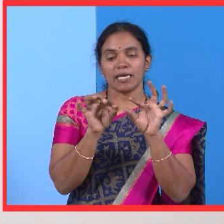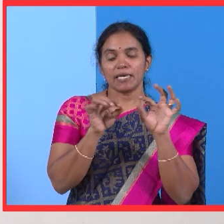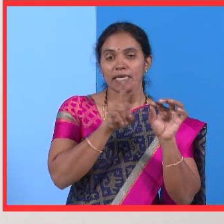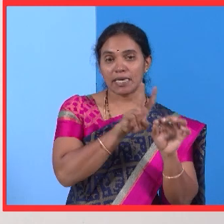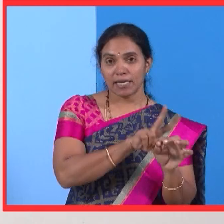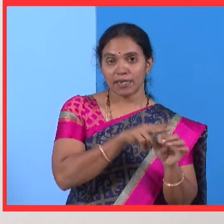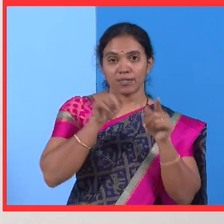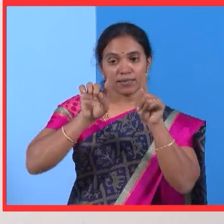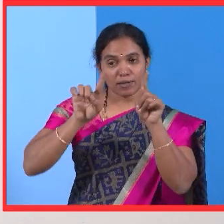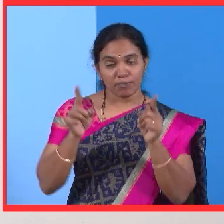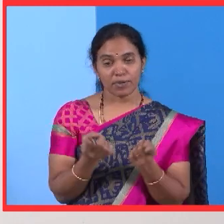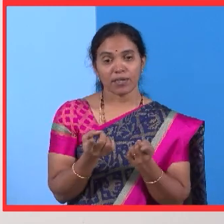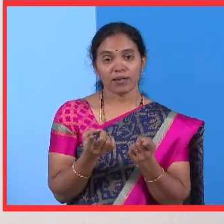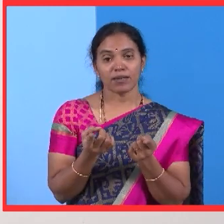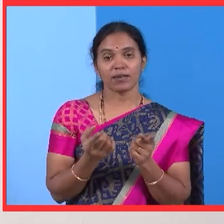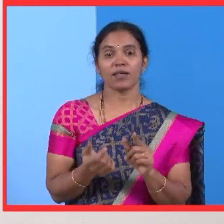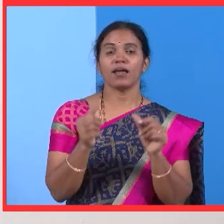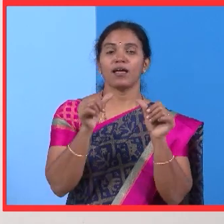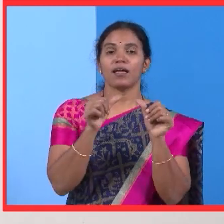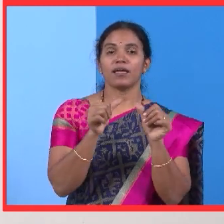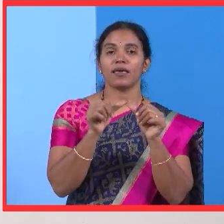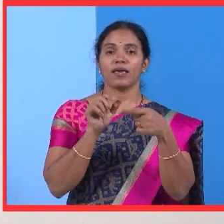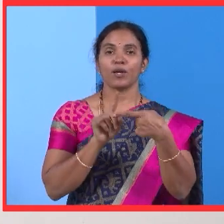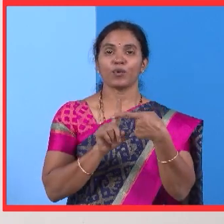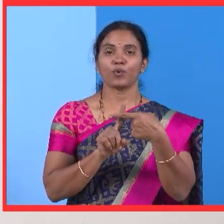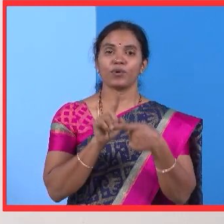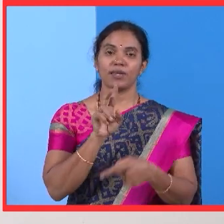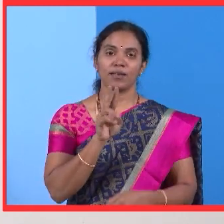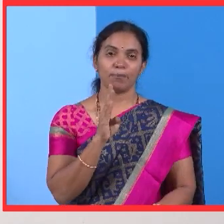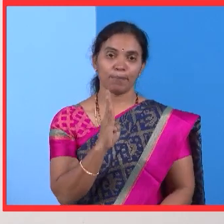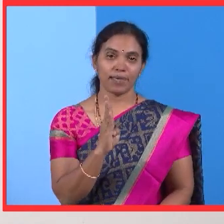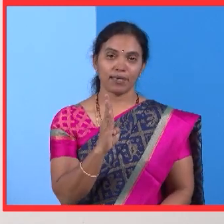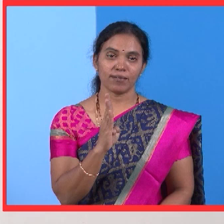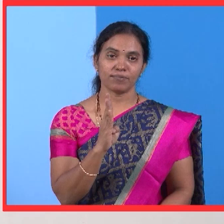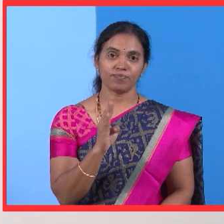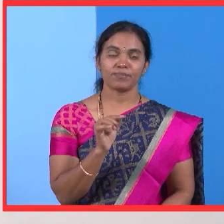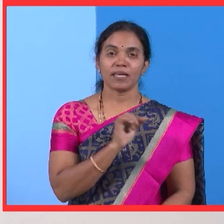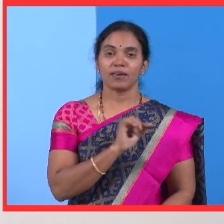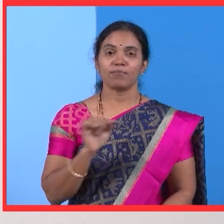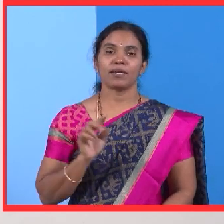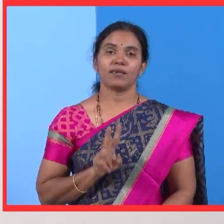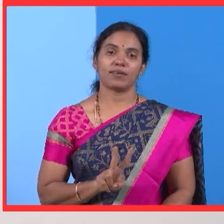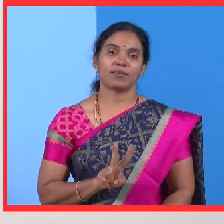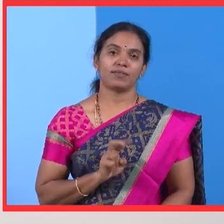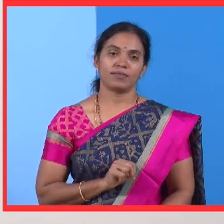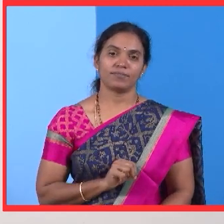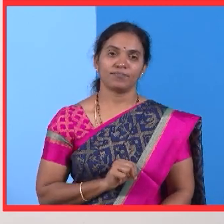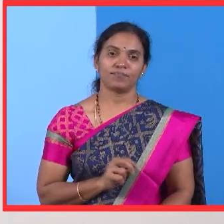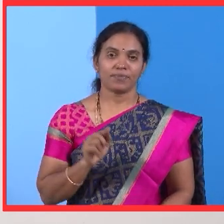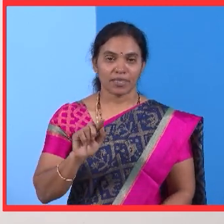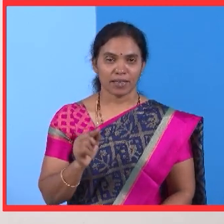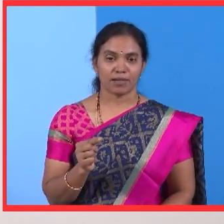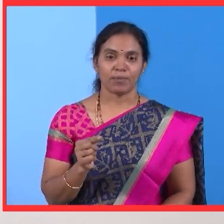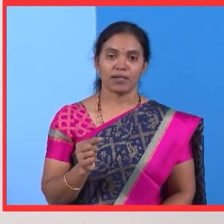ரெண்டு மீதி உள்ள காரணி ஏ, ரெண்டாவது உறுப்பில் மீதி உள்ள காரணி பி பை ரெண்டு